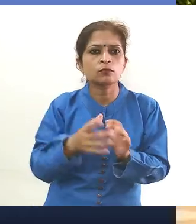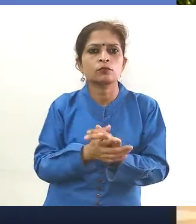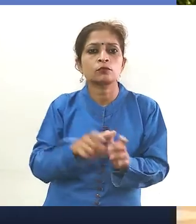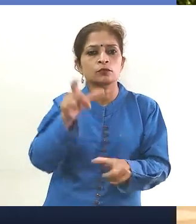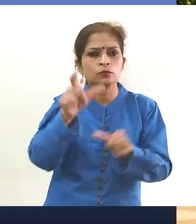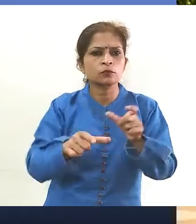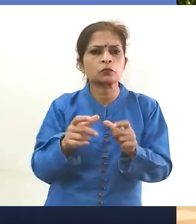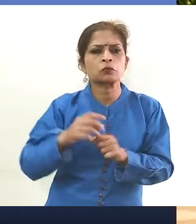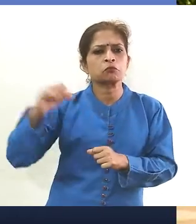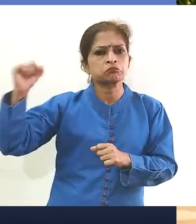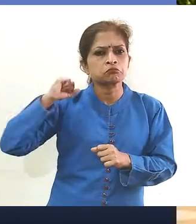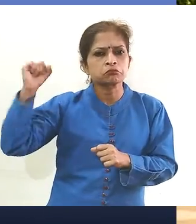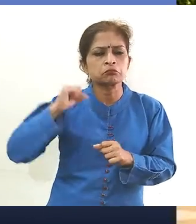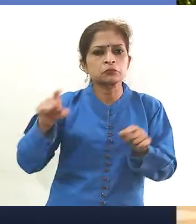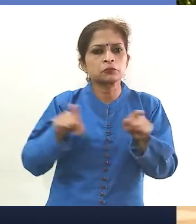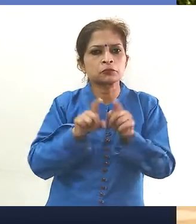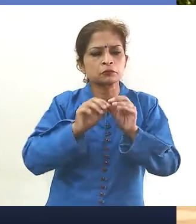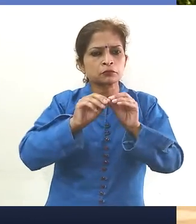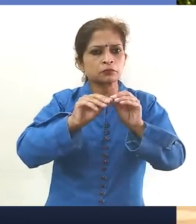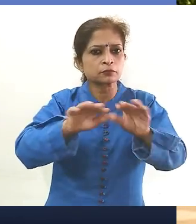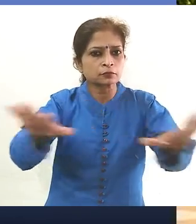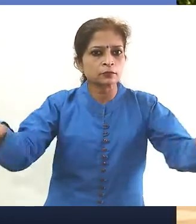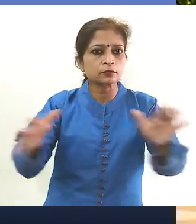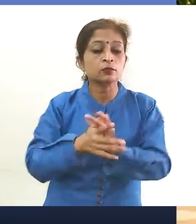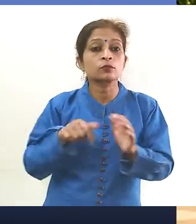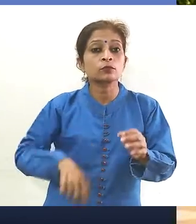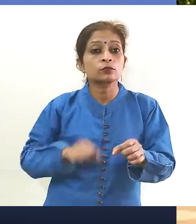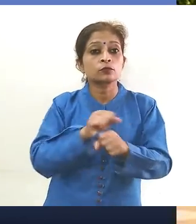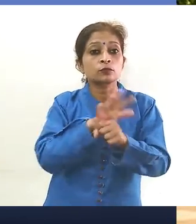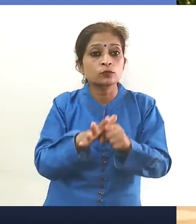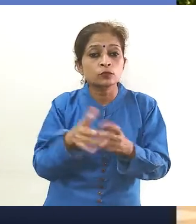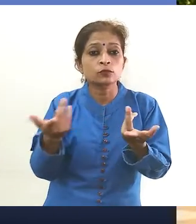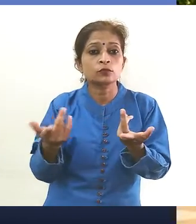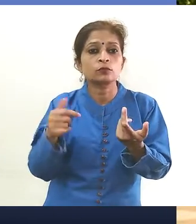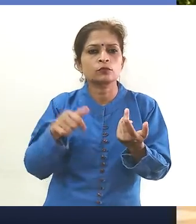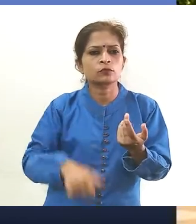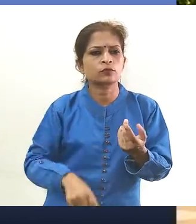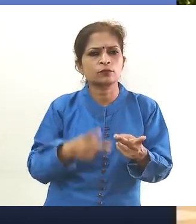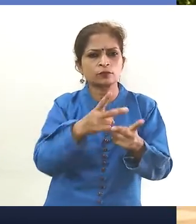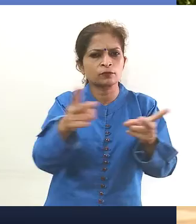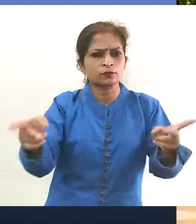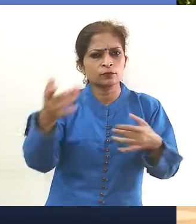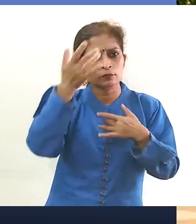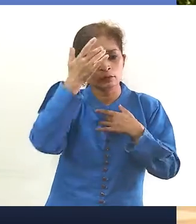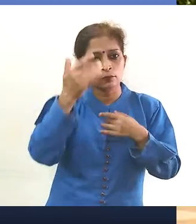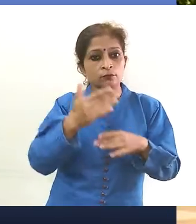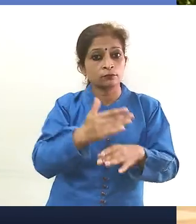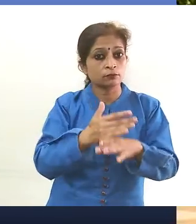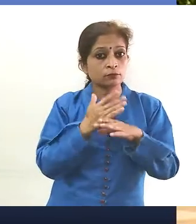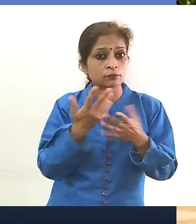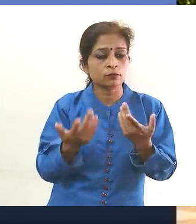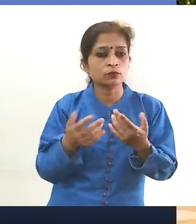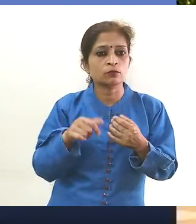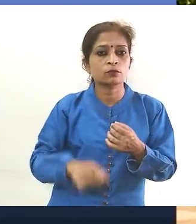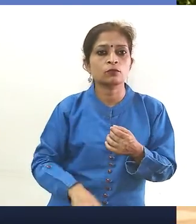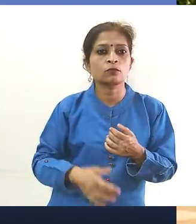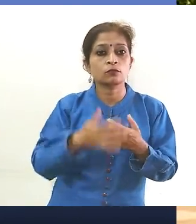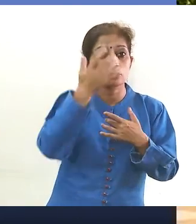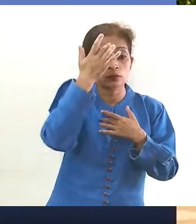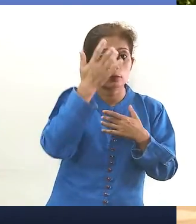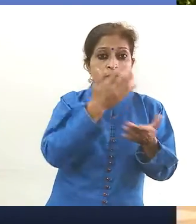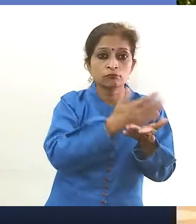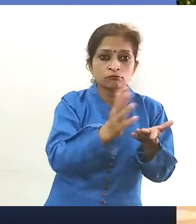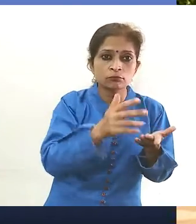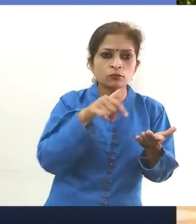जन आंदोलन की तरह लेकर के चलेंगे तो हम कोरोना सहित सब रोगों से बच पाएंगे। एक रोग मुक्त, एक व्यसन